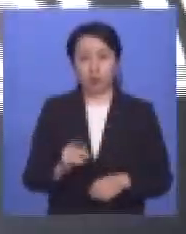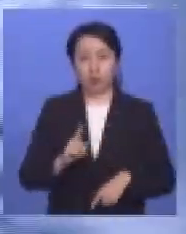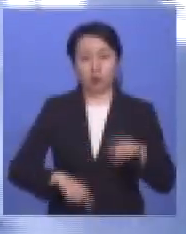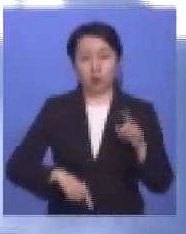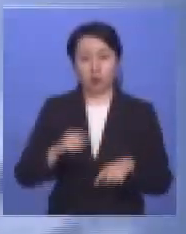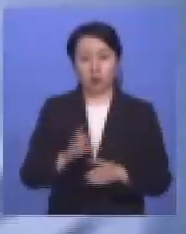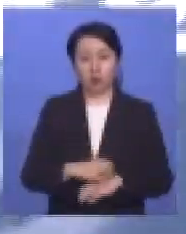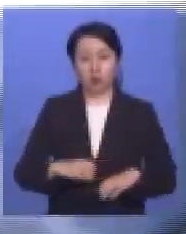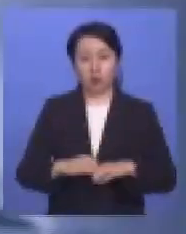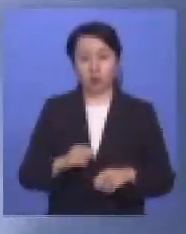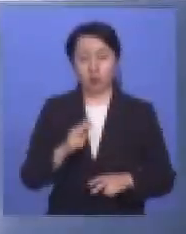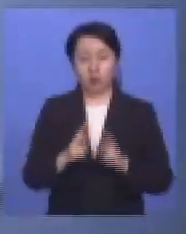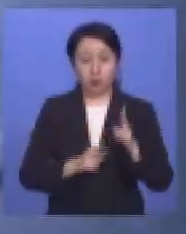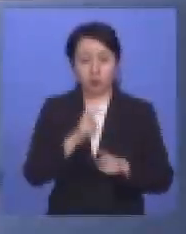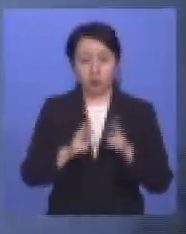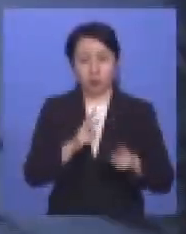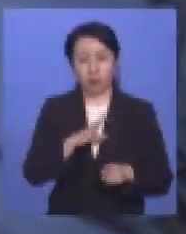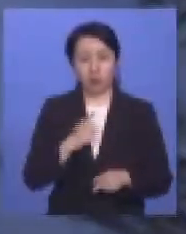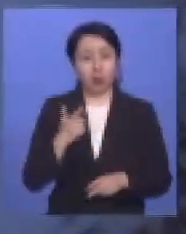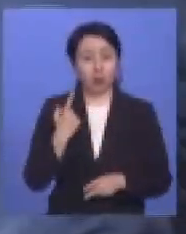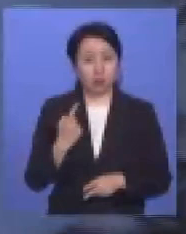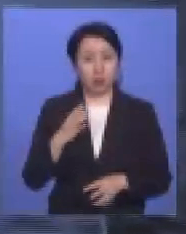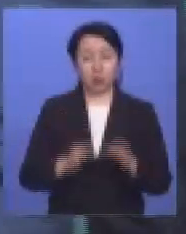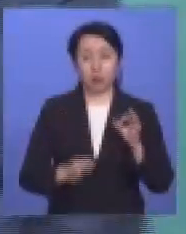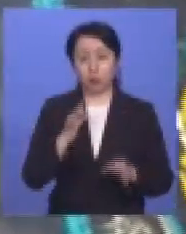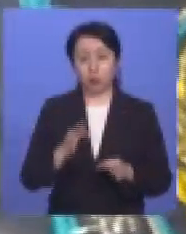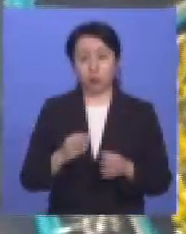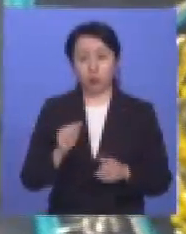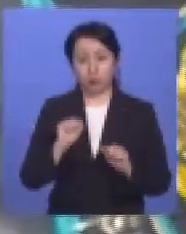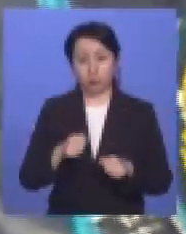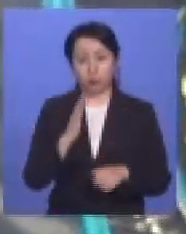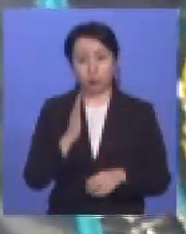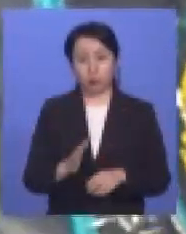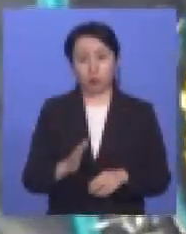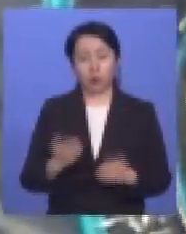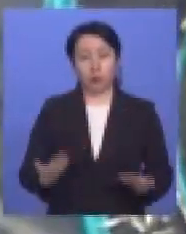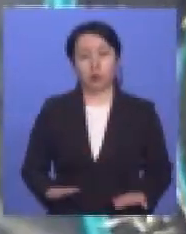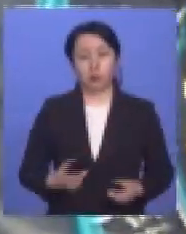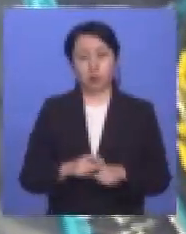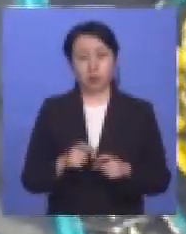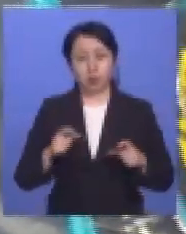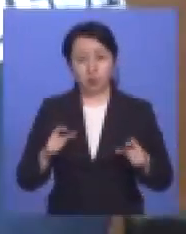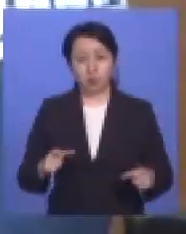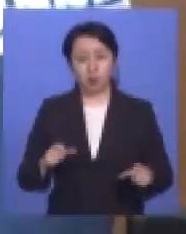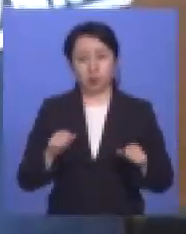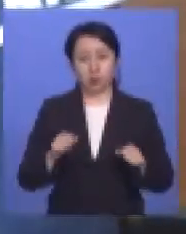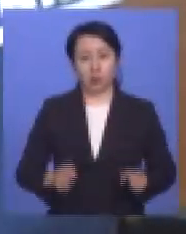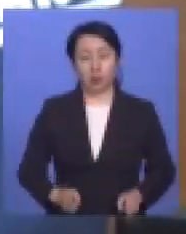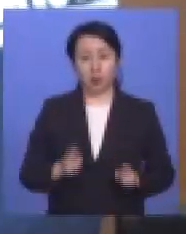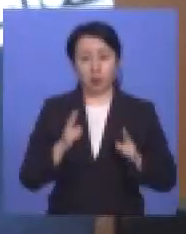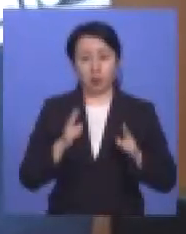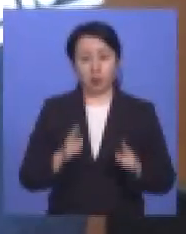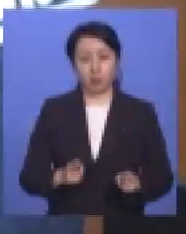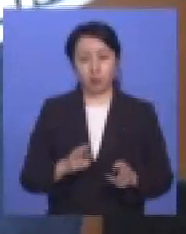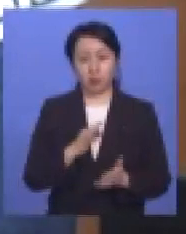болмаса туыстарының қысымымен жауабын өзгертетін. Енді тек бір рет қана сот арқылы татуласуға болады. Бұдан бөлек тұрмыстық зорлық-зомбылық үшін қылмыстық